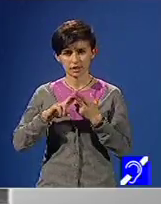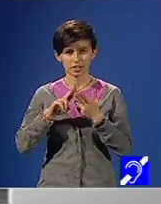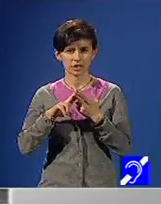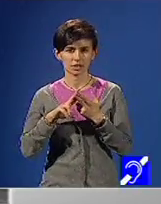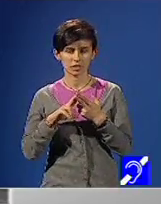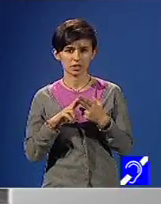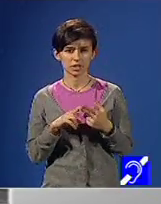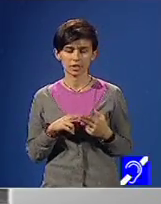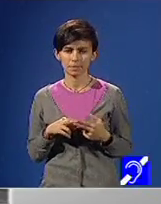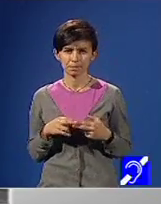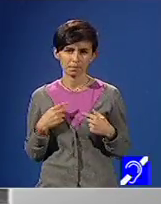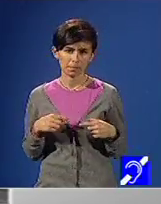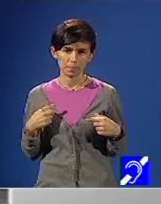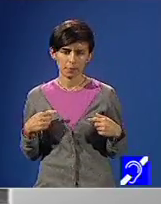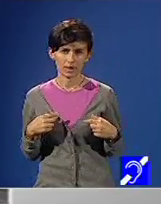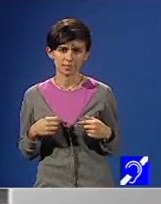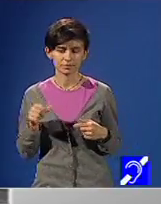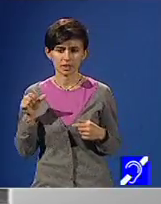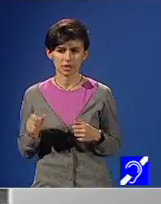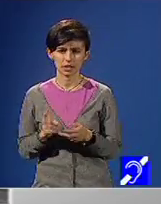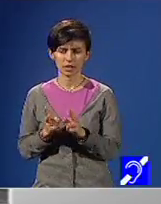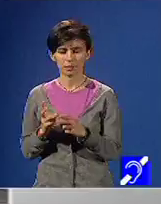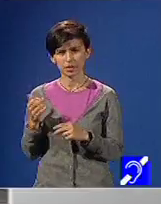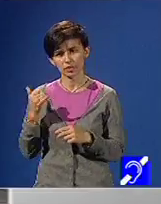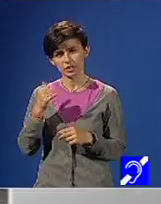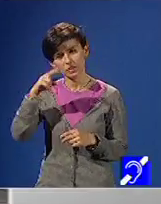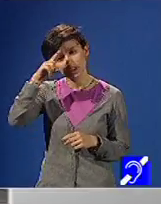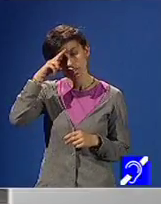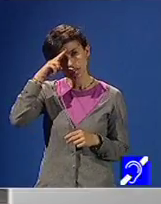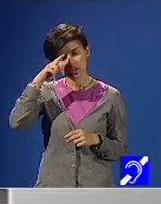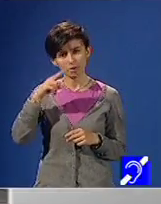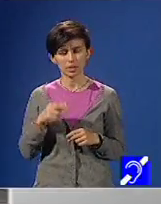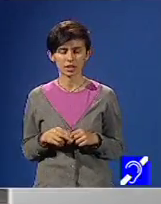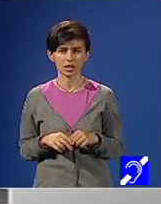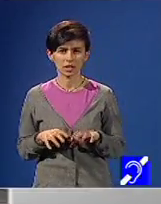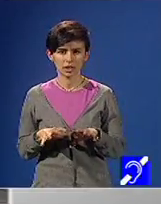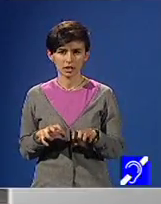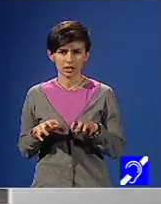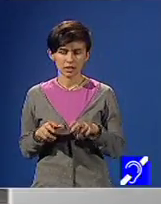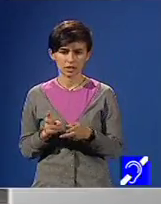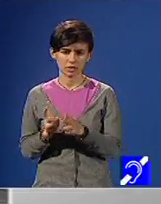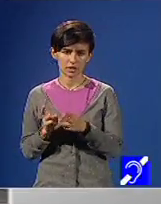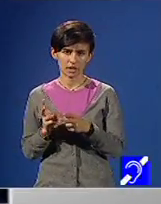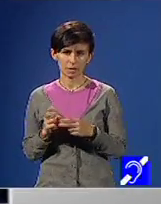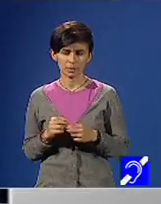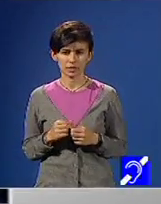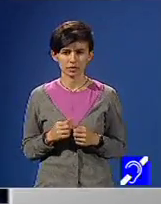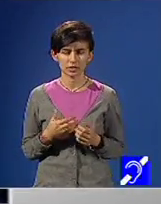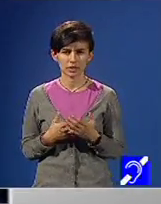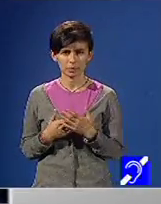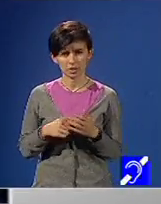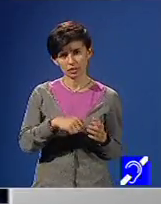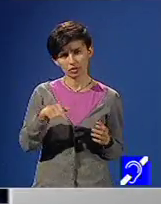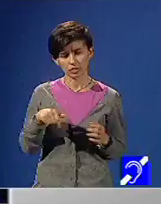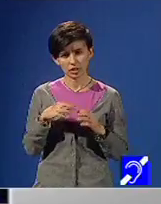întâlniri între terapeuți veniți din Germania, kinetoterapeuți și ergoterapeuți. Pentru noi în România a